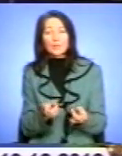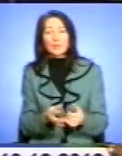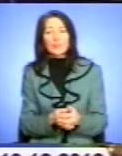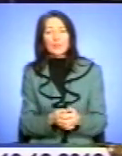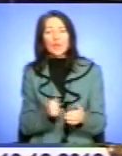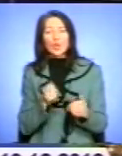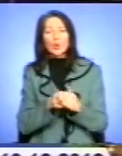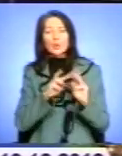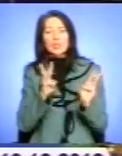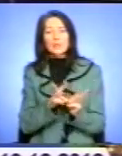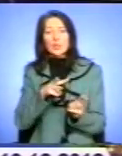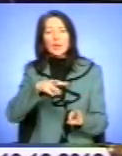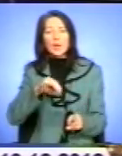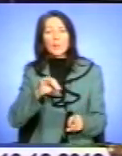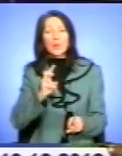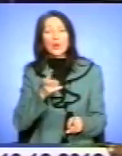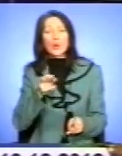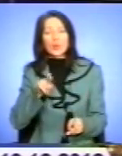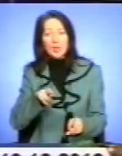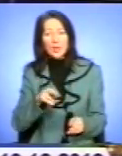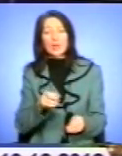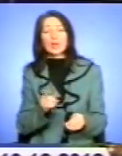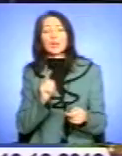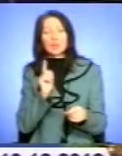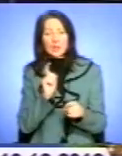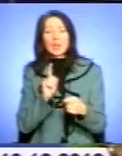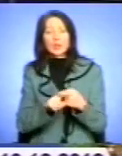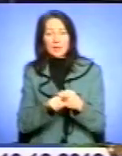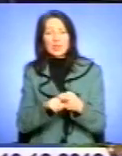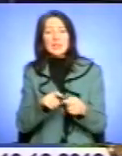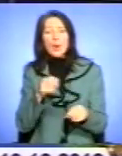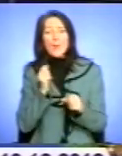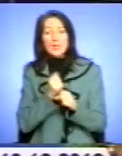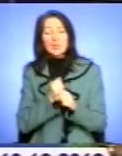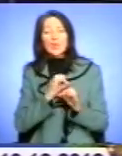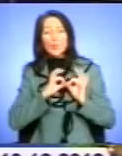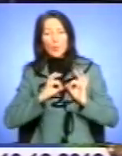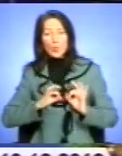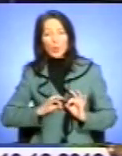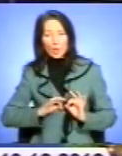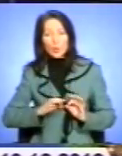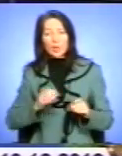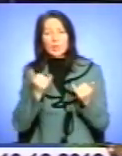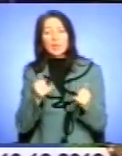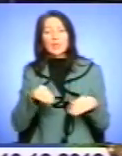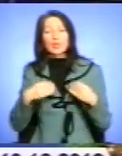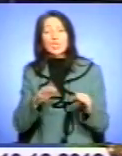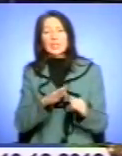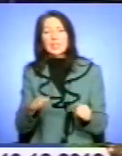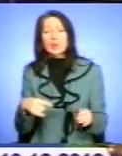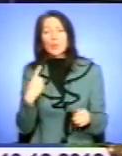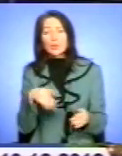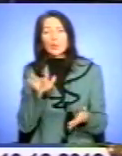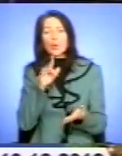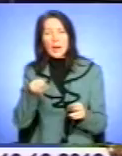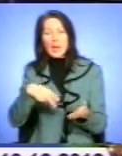До свята Миколая долучилися і працівники прокуратури області. Нині вони вручили дітям обласного навчально-реабілітаційного центру подарунки,